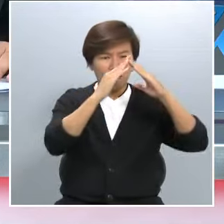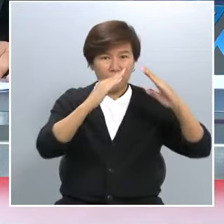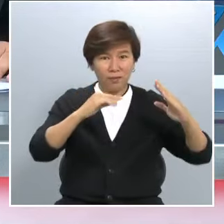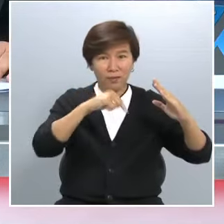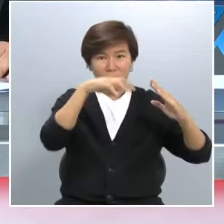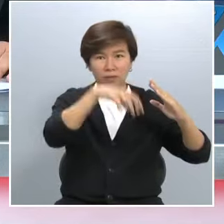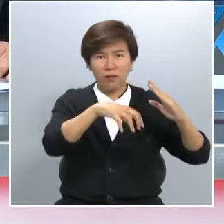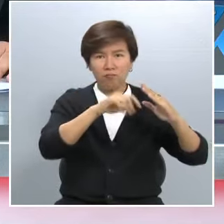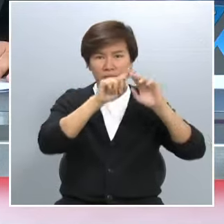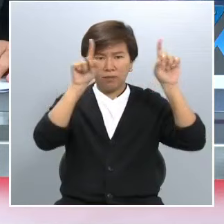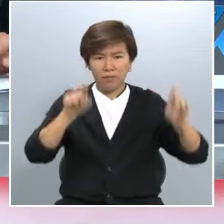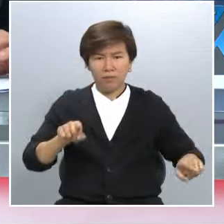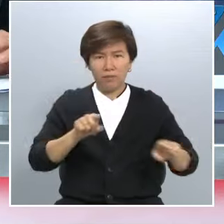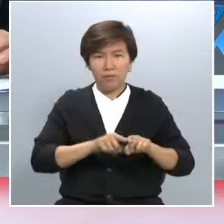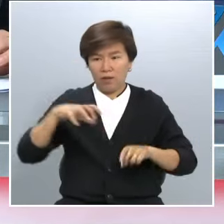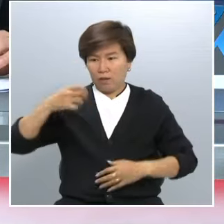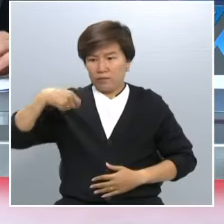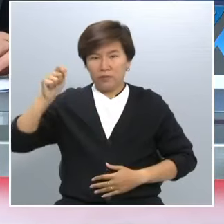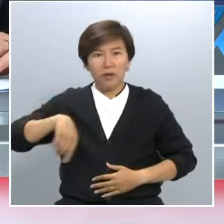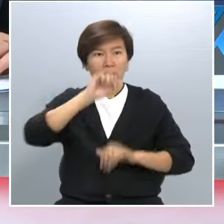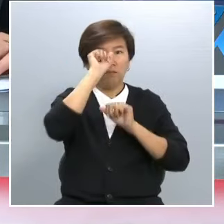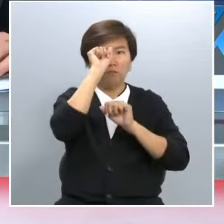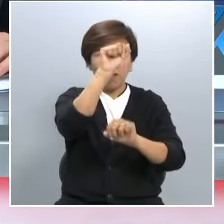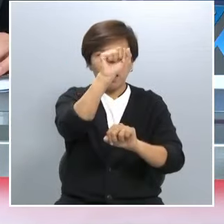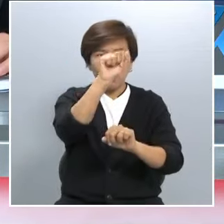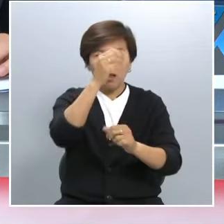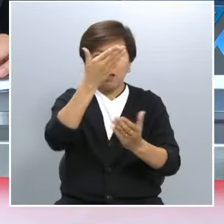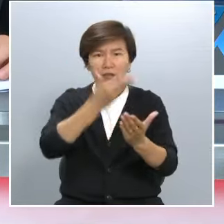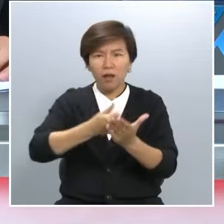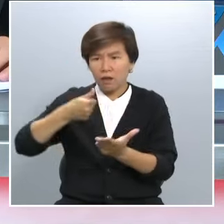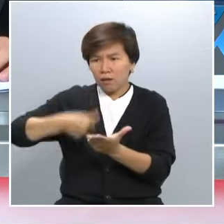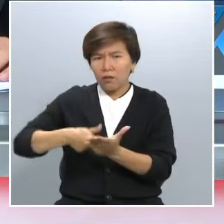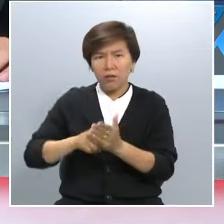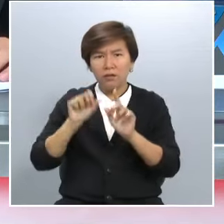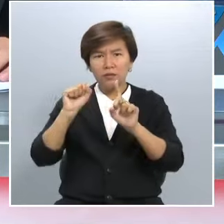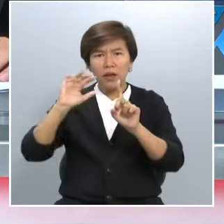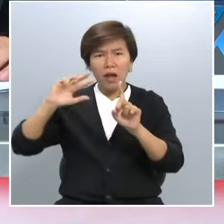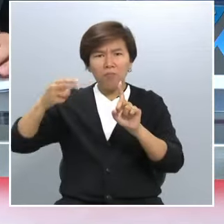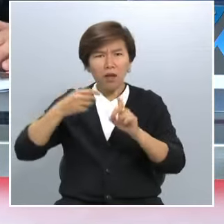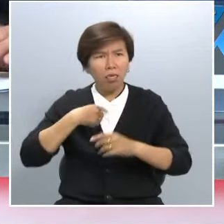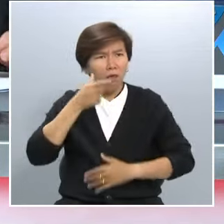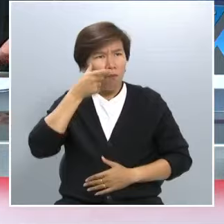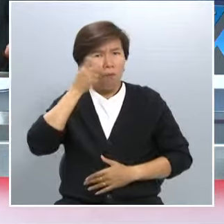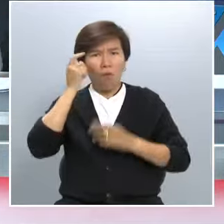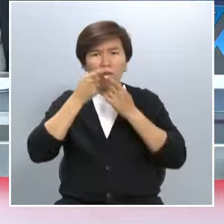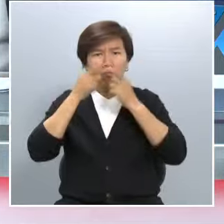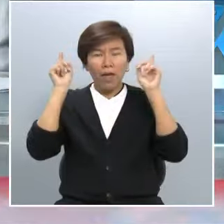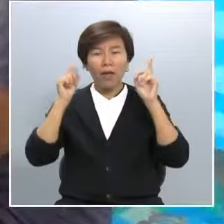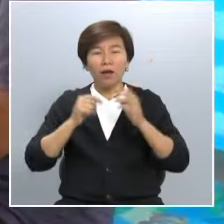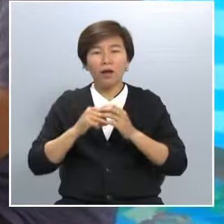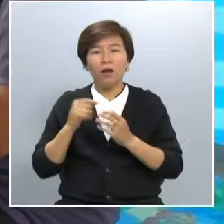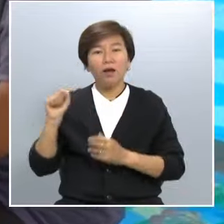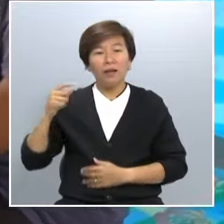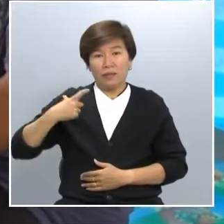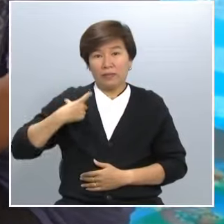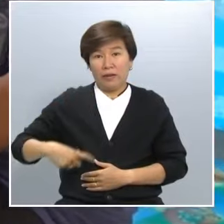ขายทอดตลาดบ้านหลังนี้เนื่องจากไปเป็นหนี้แสนห้าแล้วทนายพัทก็เข้ามาช่วยล่าสุดเมื่อเช้าที่ผ่านมานะคะ